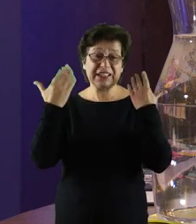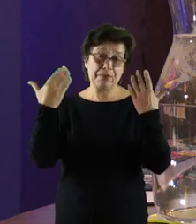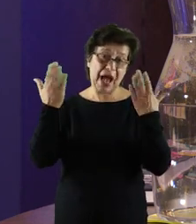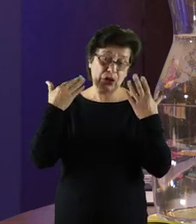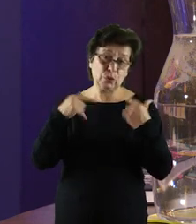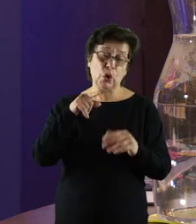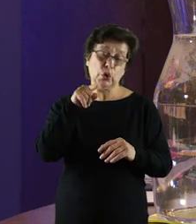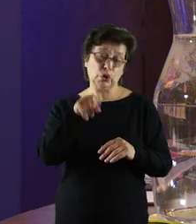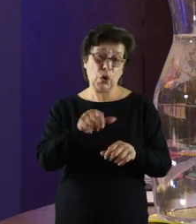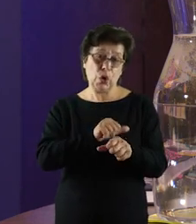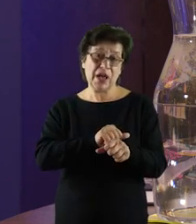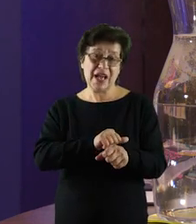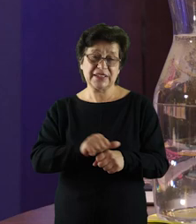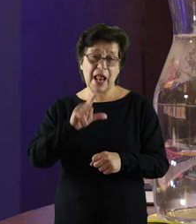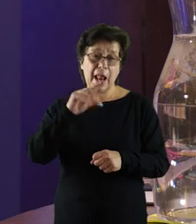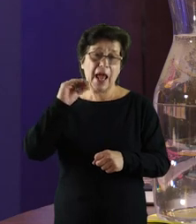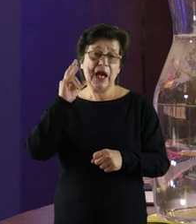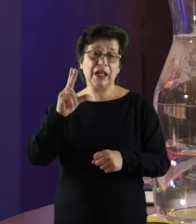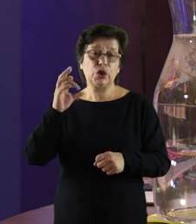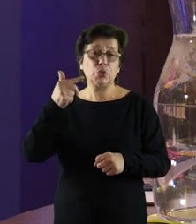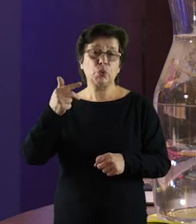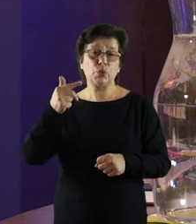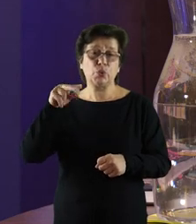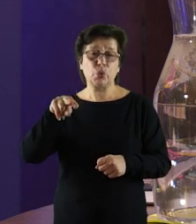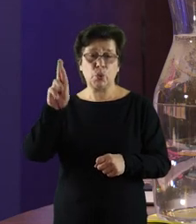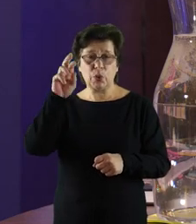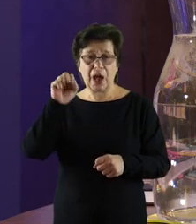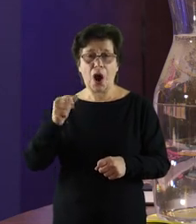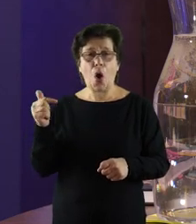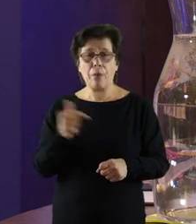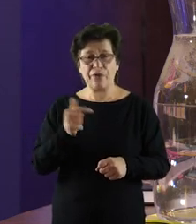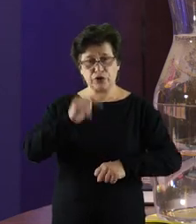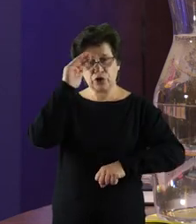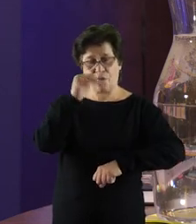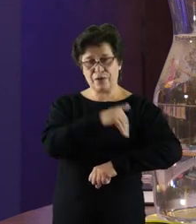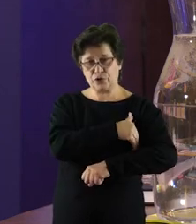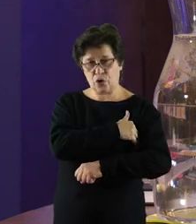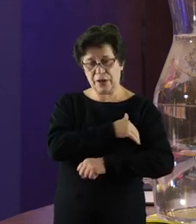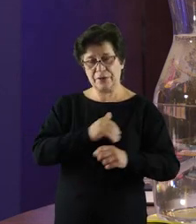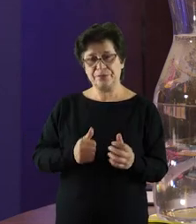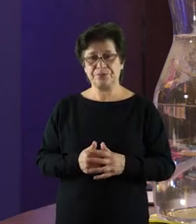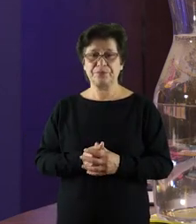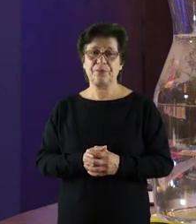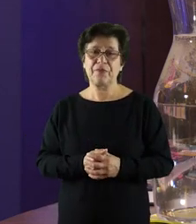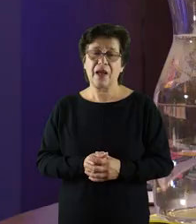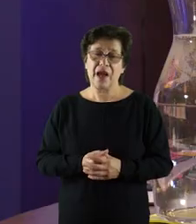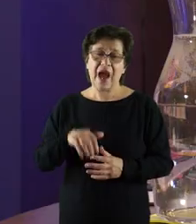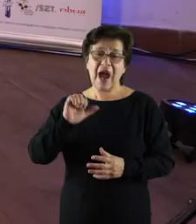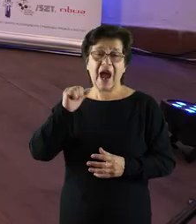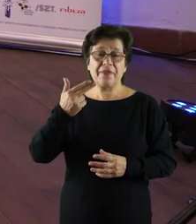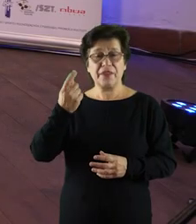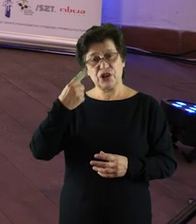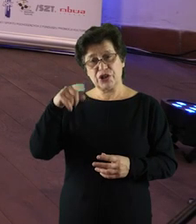lektur obowiązkowych. Napisałam ją w miarę szybko, bo kiedyś też byłam Andzią, tylko starszą od mojej bohaterki. Andzia, kiedy